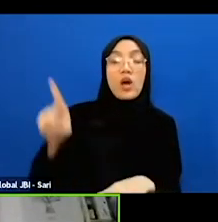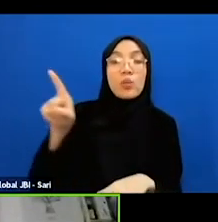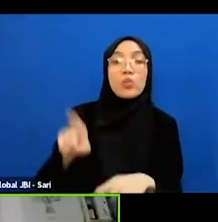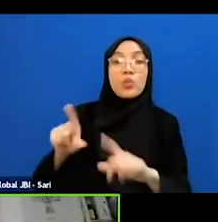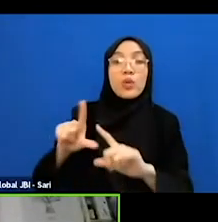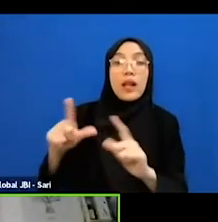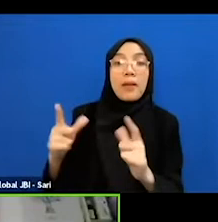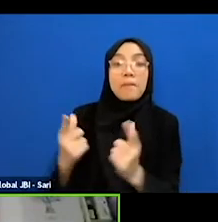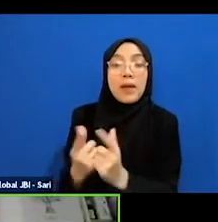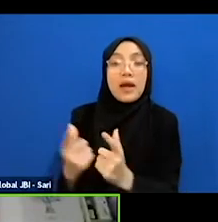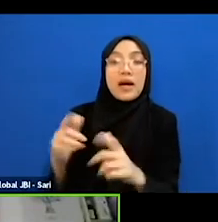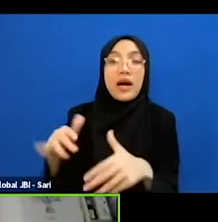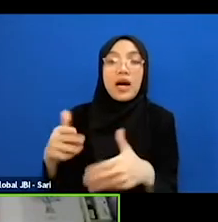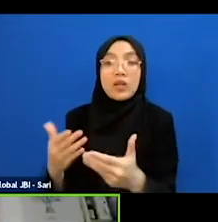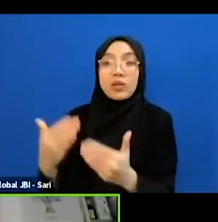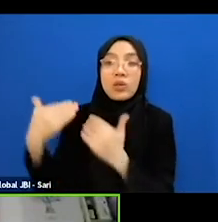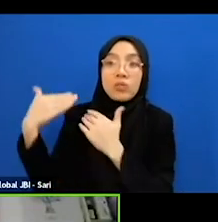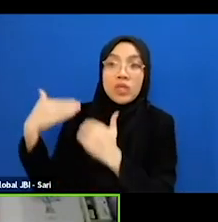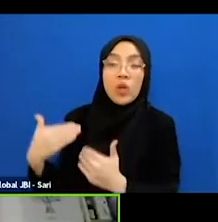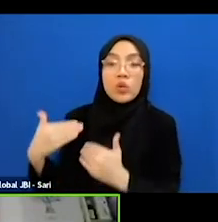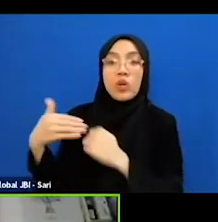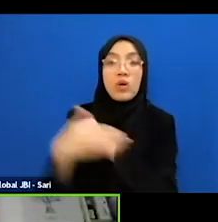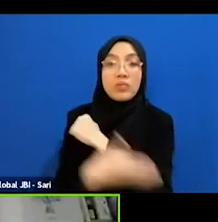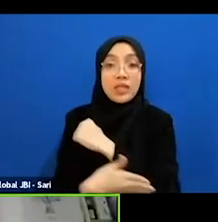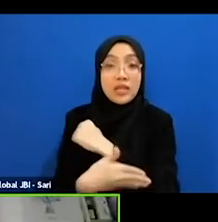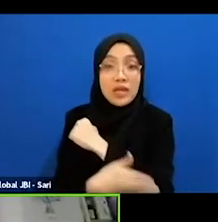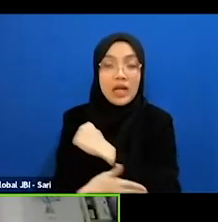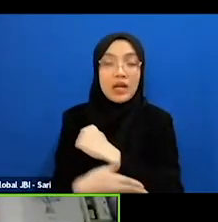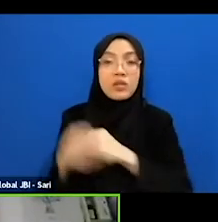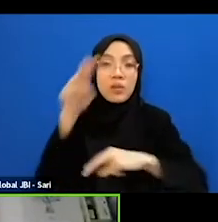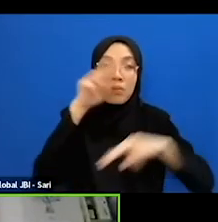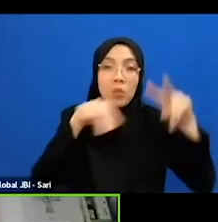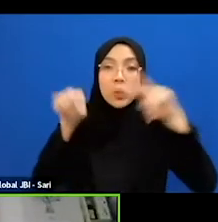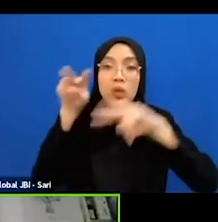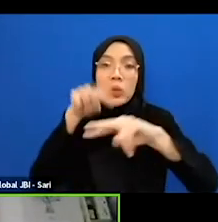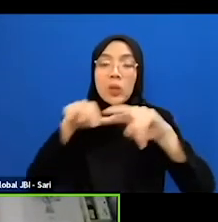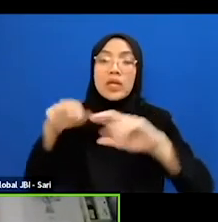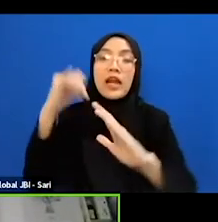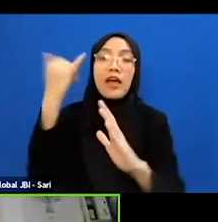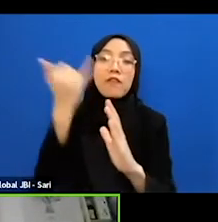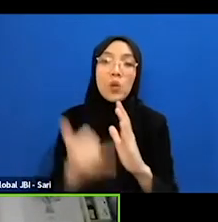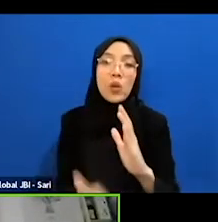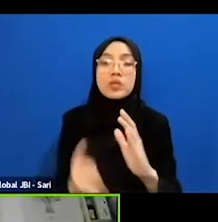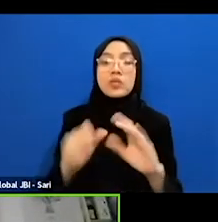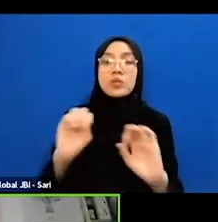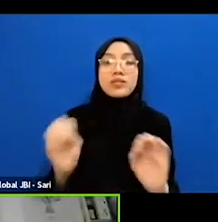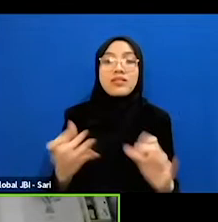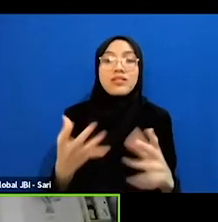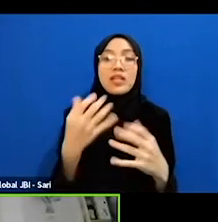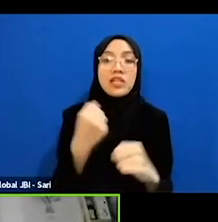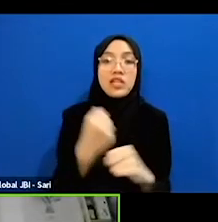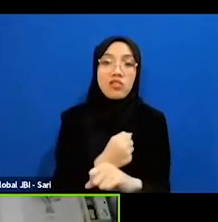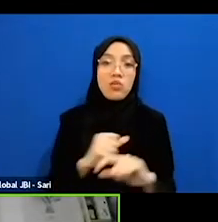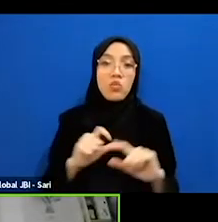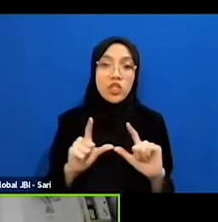lembaga dan atau otoritas dari negara yang melakukan monitoring dan juga evaluasi terkait hal ini Demikian